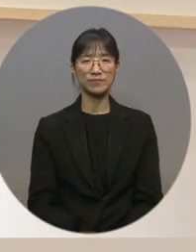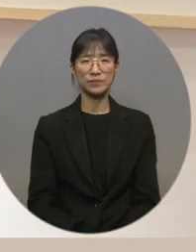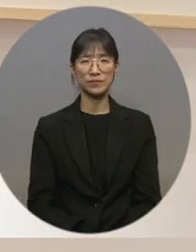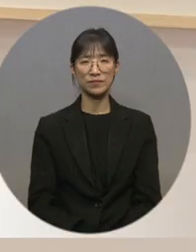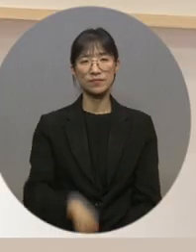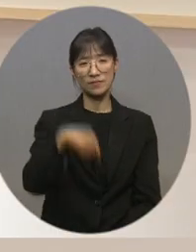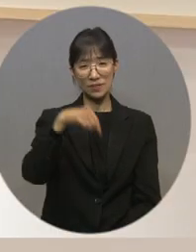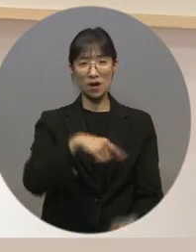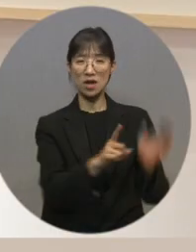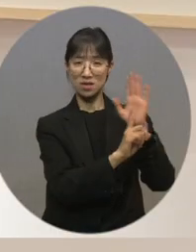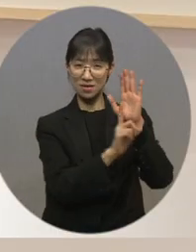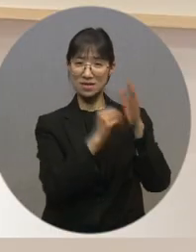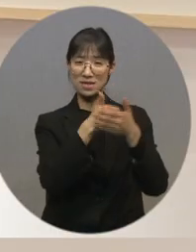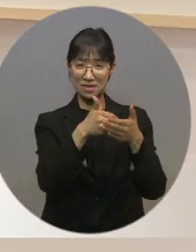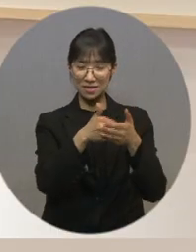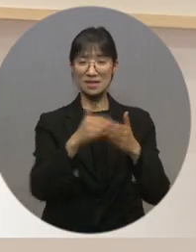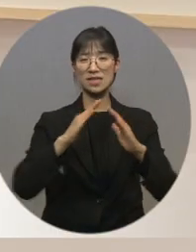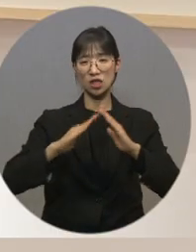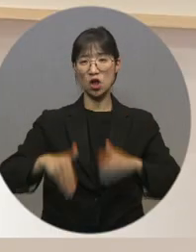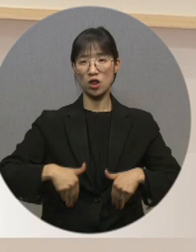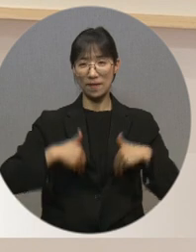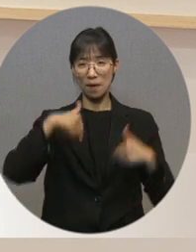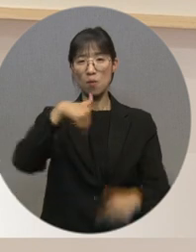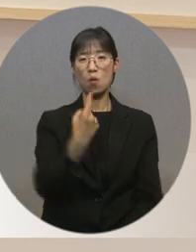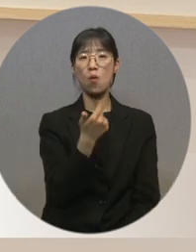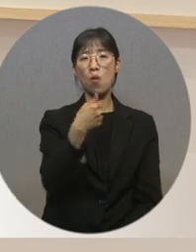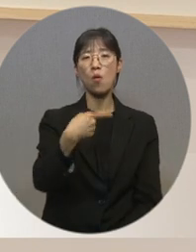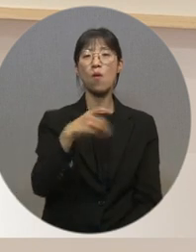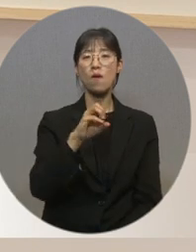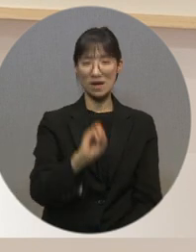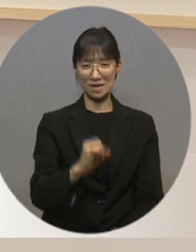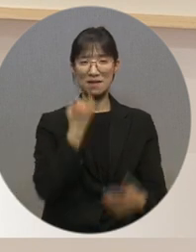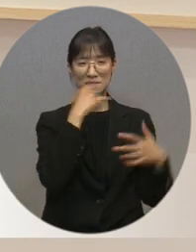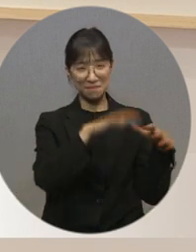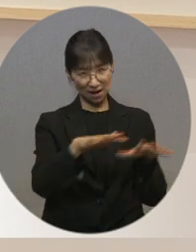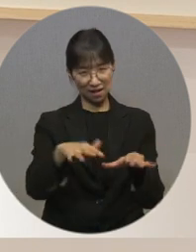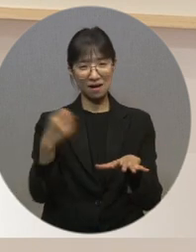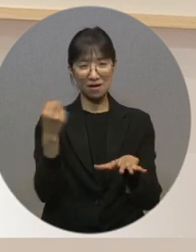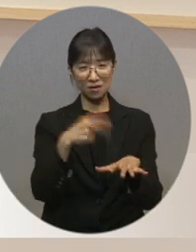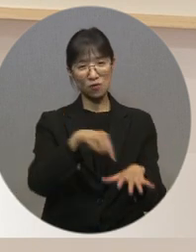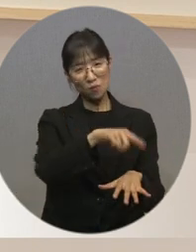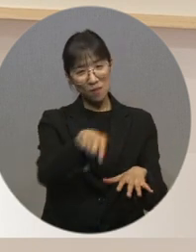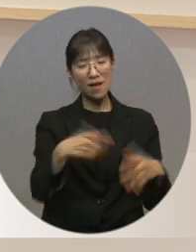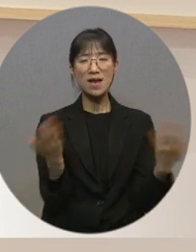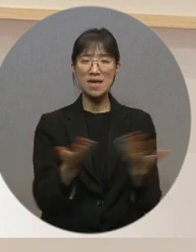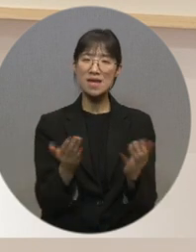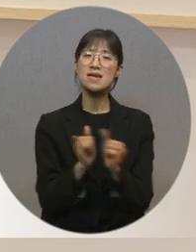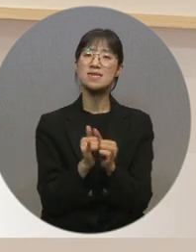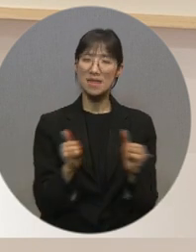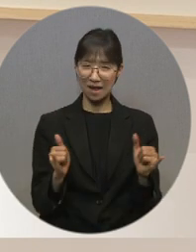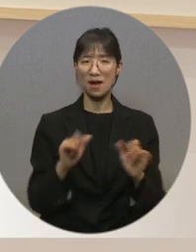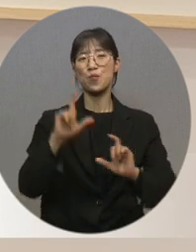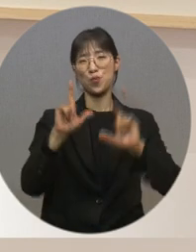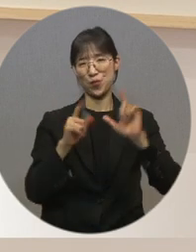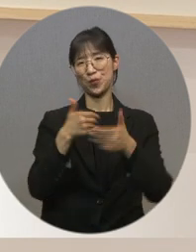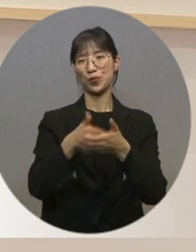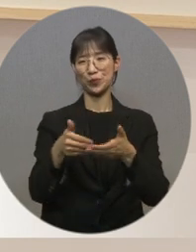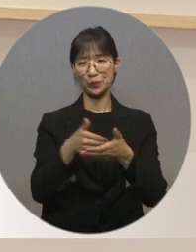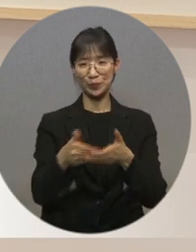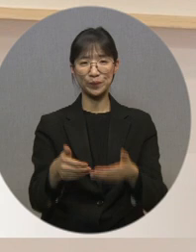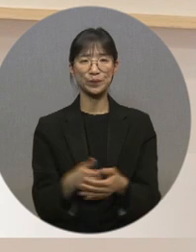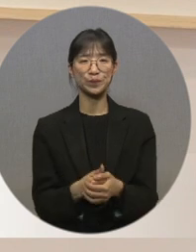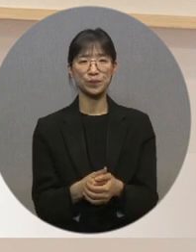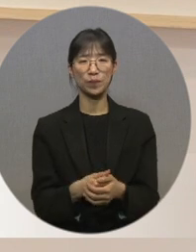여기 전시 중인 그림은 다 전남 고흥의 바다 또는 그 바다에서 일하는 사람들의 모습을 그린